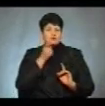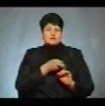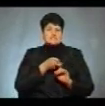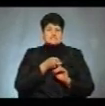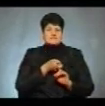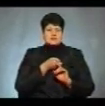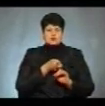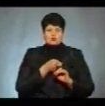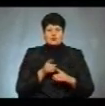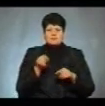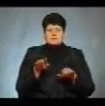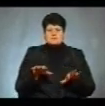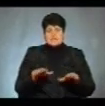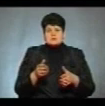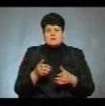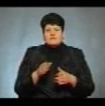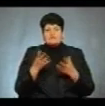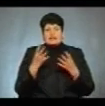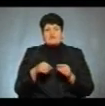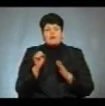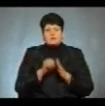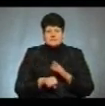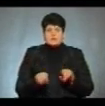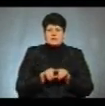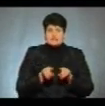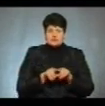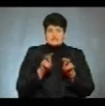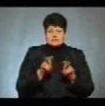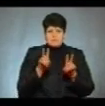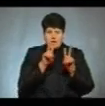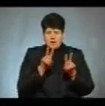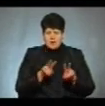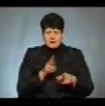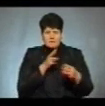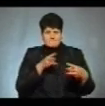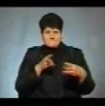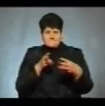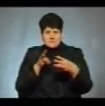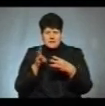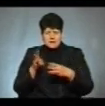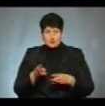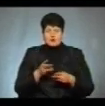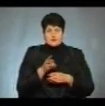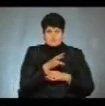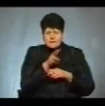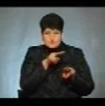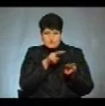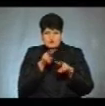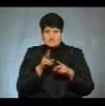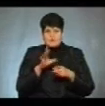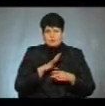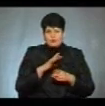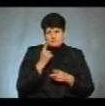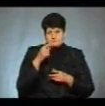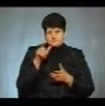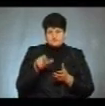підсудними, їхнього місця перебування в день вбивства. Також на засіданні переглянули відео з камер спостереження в Кременці, на яких був присутній один з